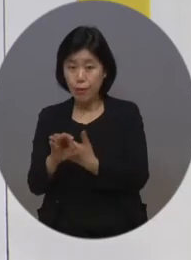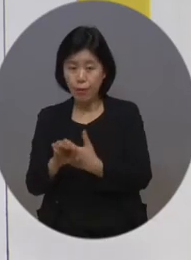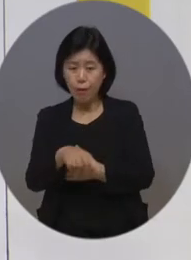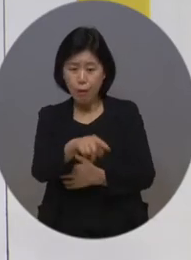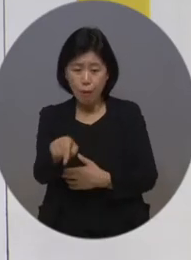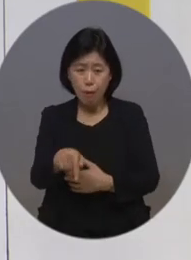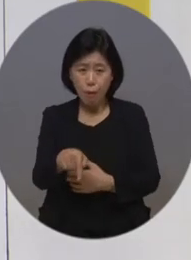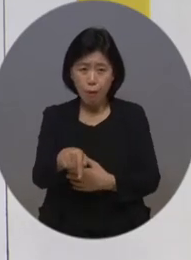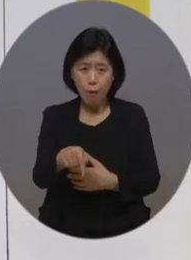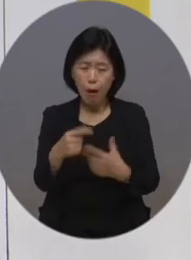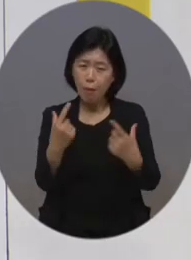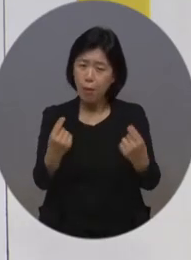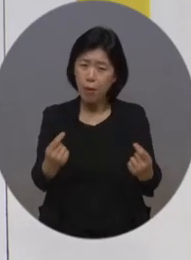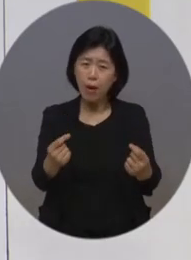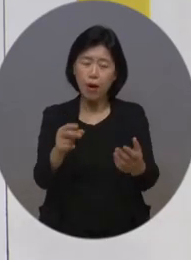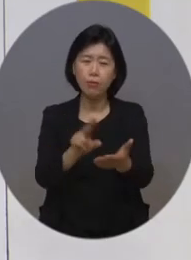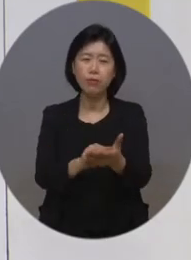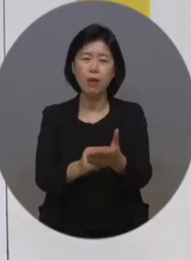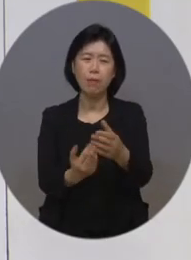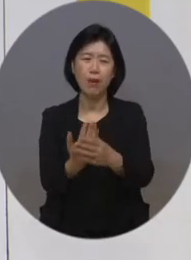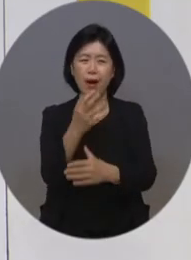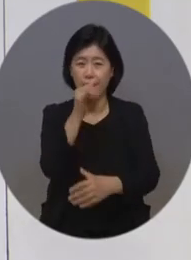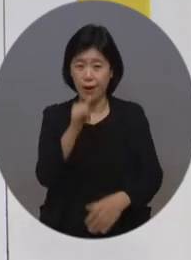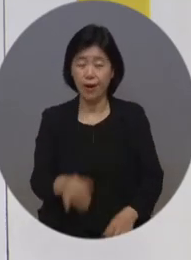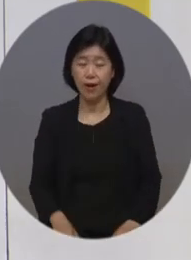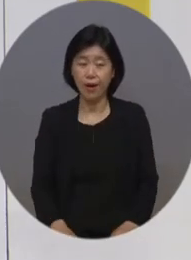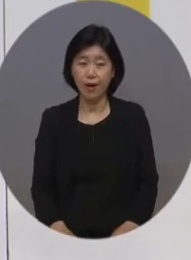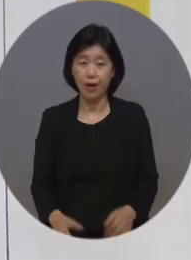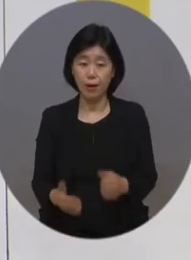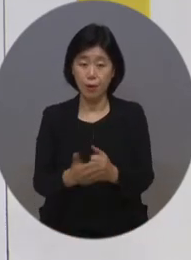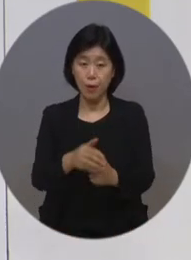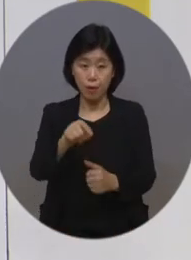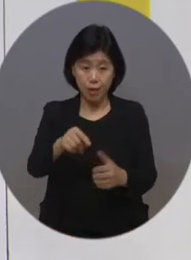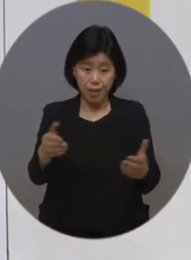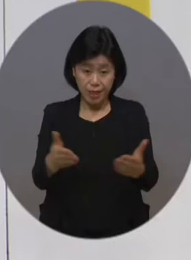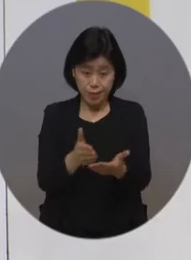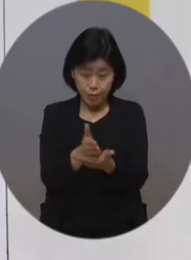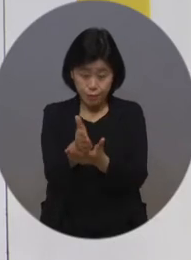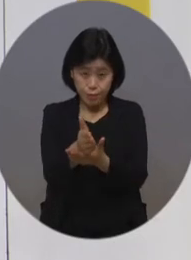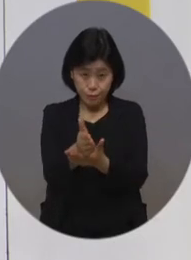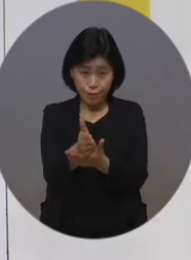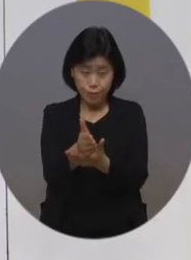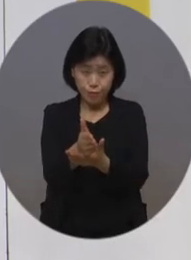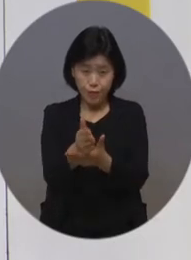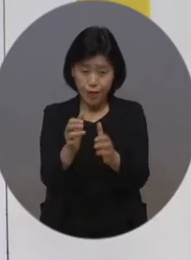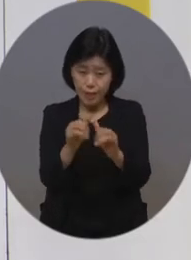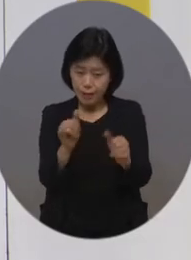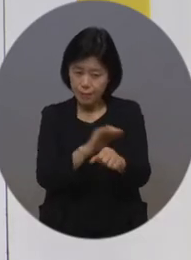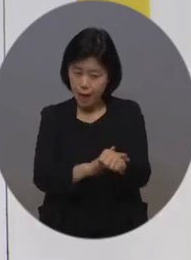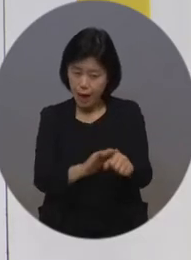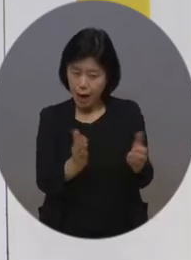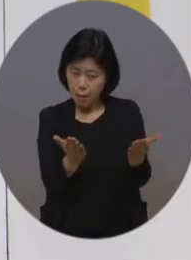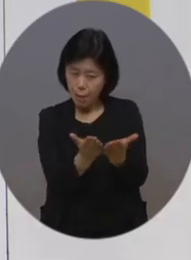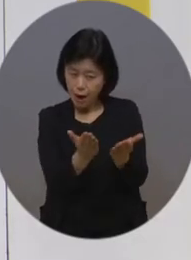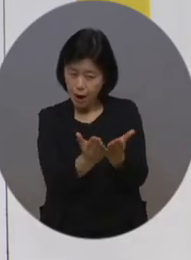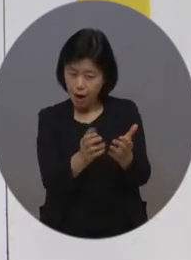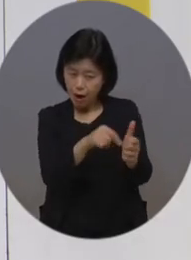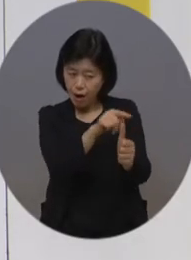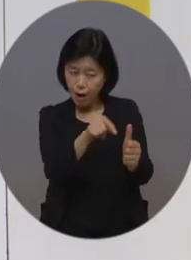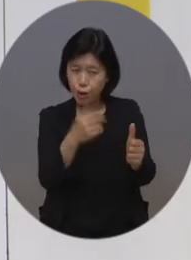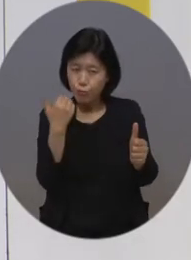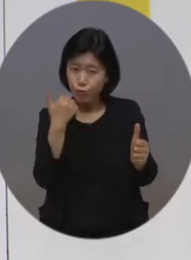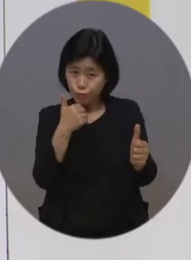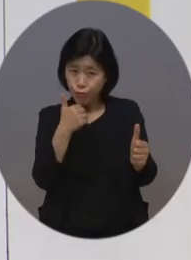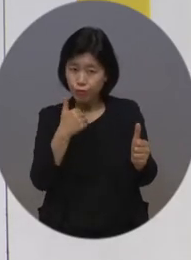옛날 그대로 하는 그런데 이것을 우리 국장이 나 과장 자체가 아 장애인 또는 장애인 복지